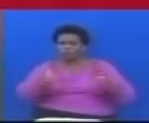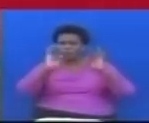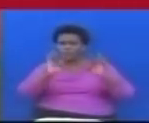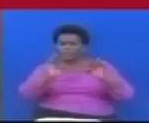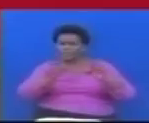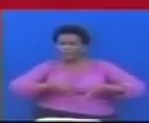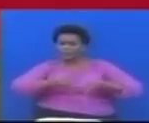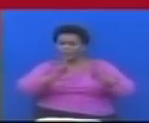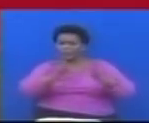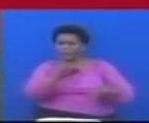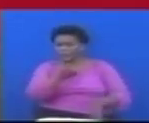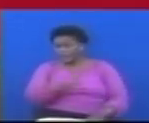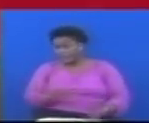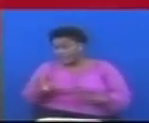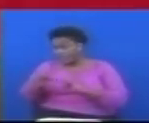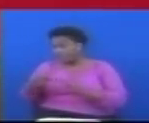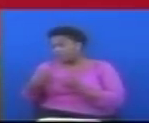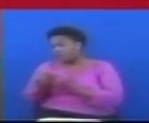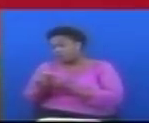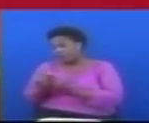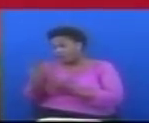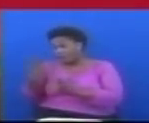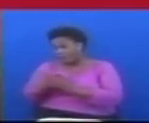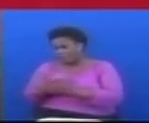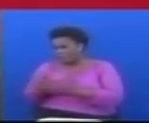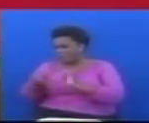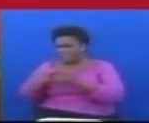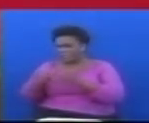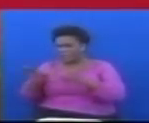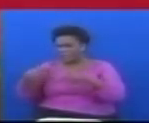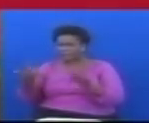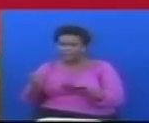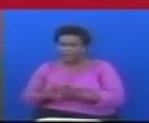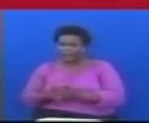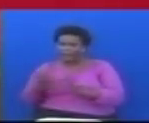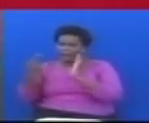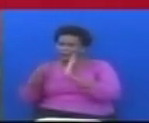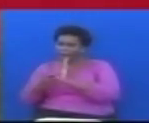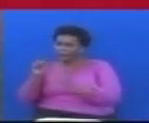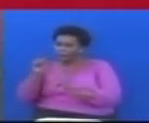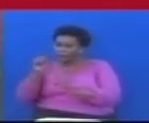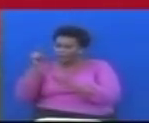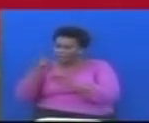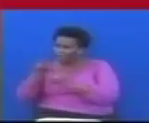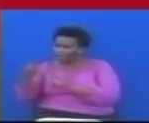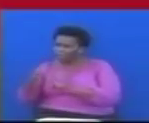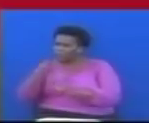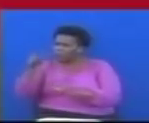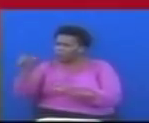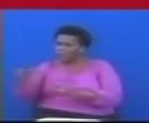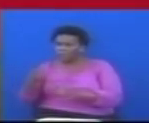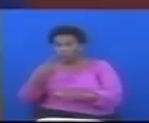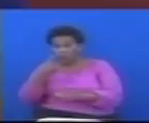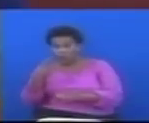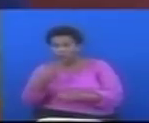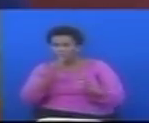twende, nitakwenda ili nizungumze na wananchi ili waone mipango mizuri ya serikali tuliyojipangia kwa ajili ya kuboresha barabara zako hizi